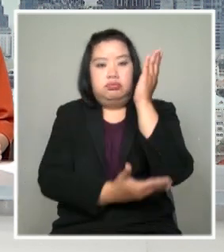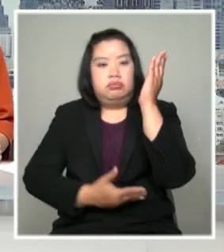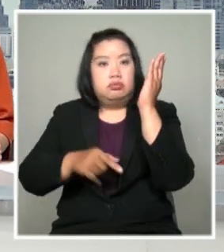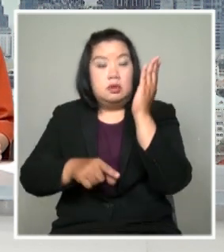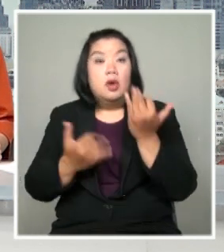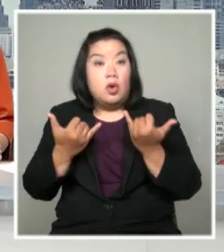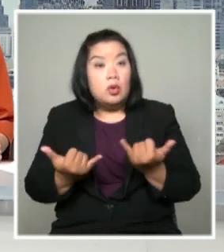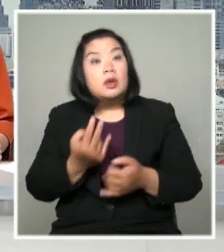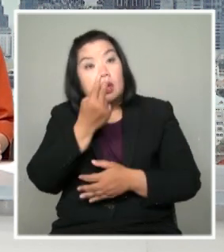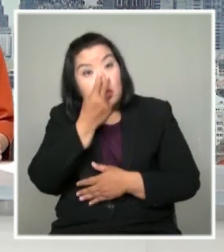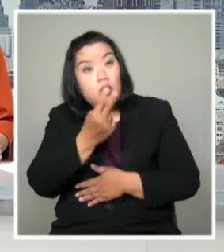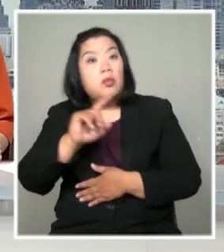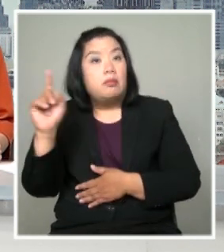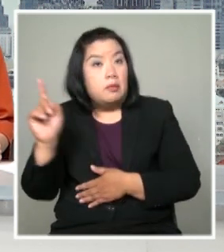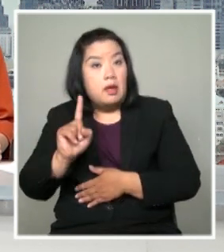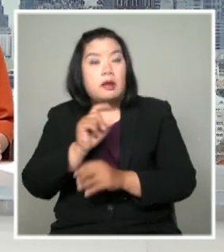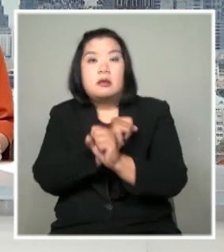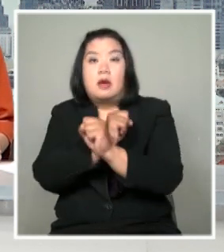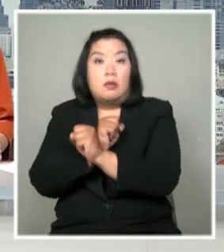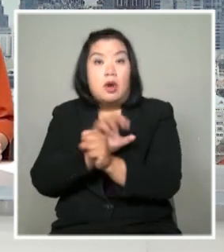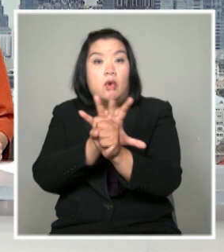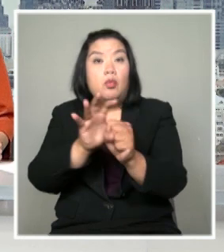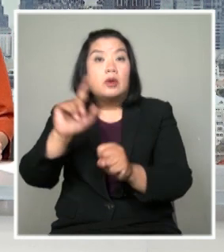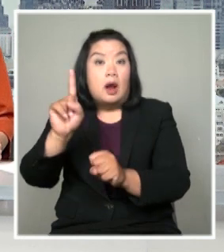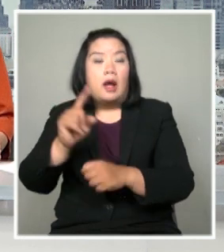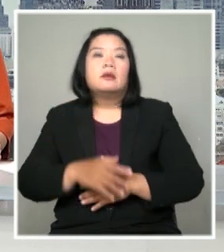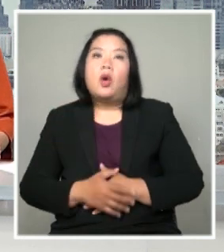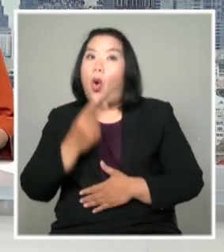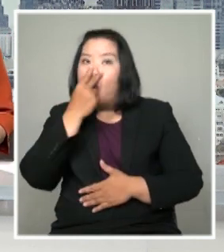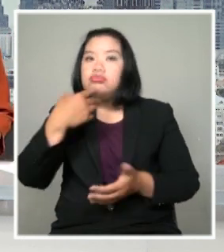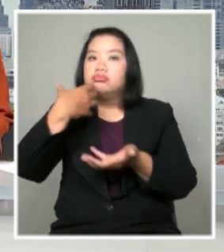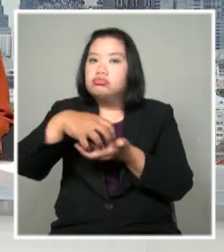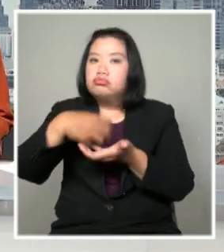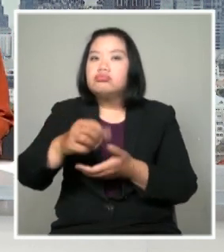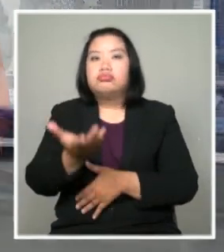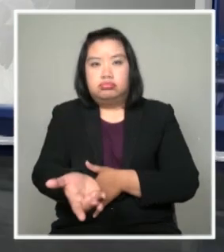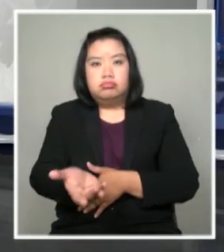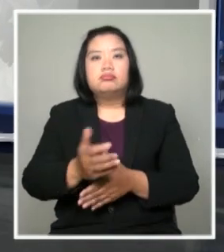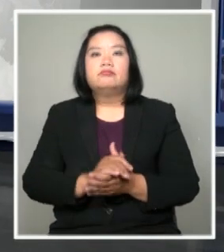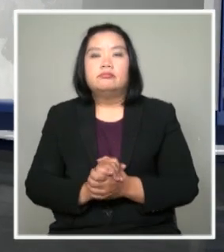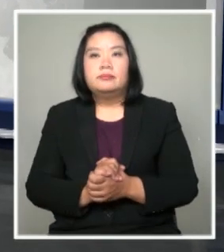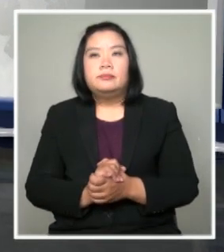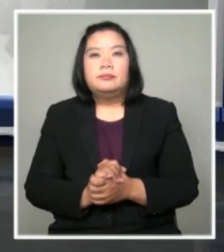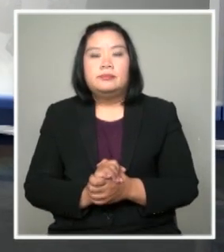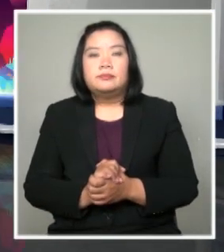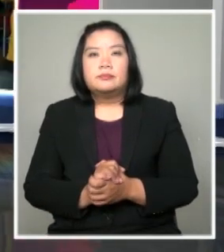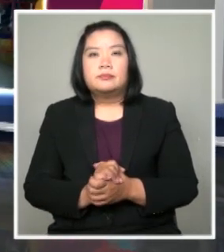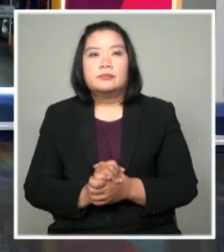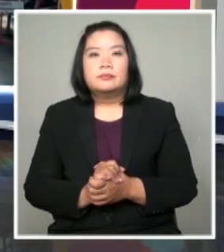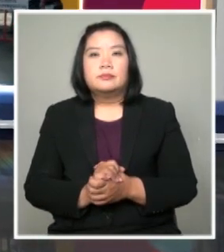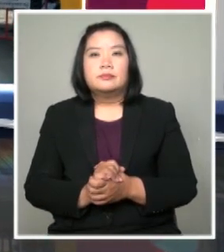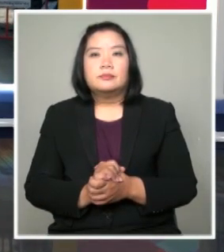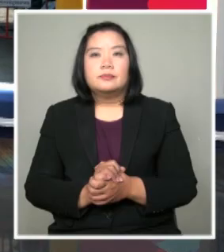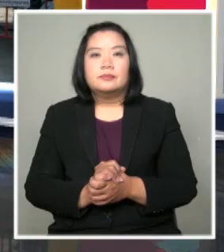ไรรวมไปถึงมาตรการในการป้องกันโควิด-19 ที่ตลาดเป็นอย่างไรติดตามจากคุณวุฒิพันธ์เปมาสวัสดิ์ค่ะ เชิญค่ะ